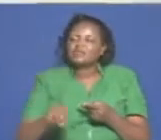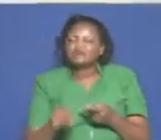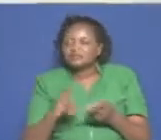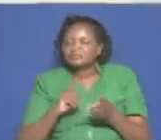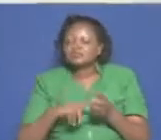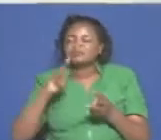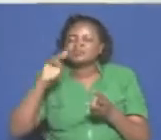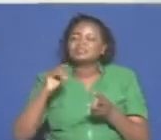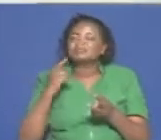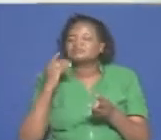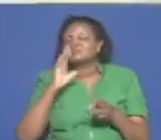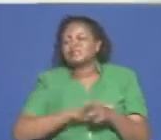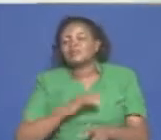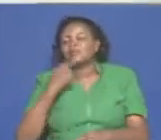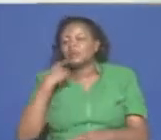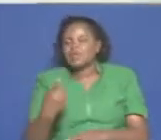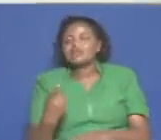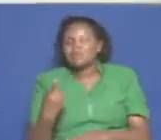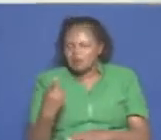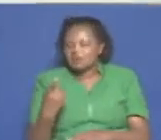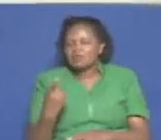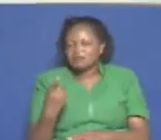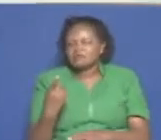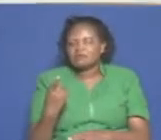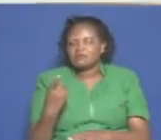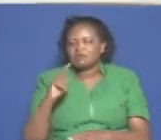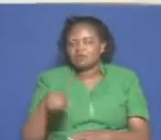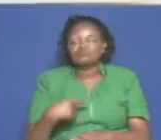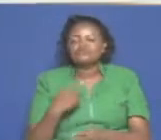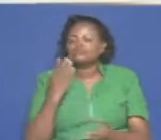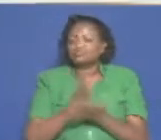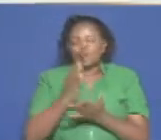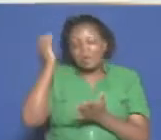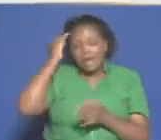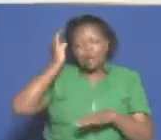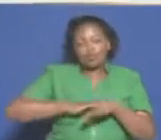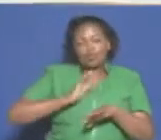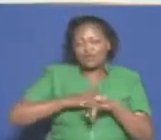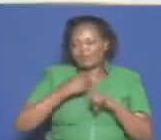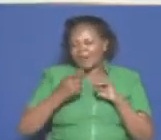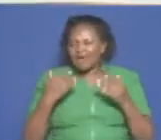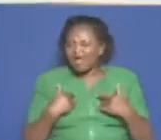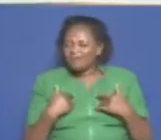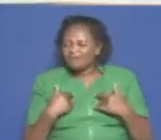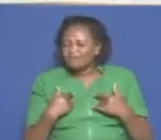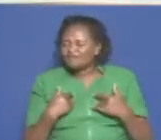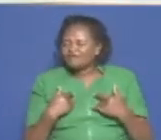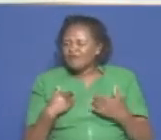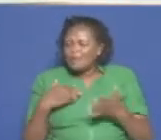anapata 1,100, lakini masomo yawe sawa. Mimi ningesema kusoma ni mzuri, lakini kama wanaweka hizi